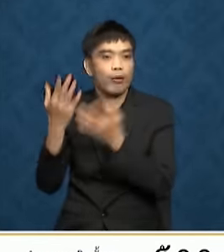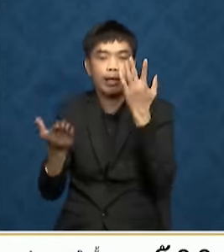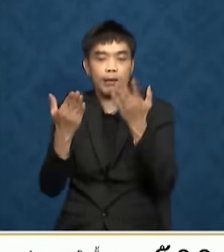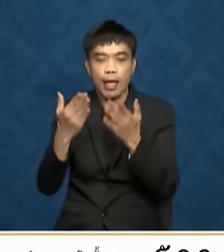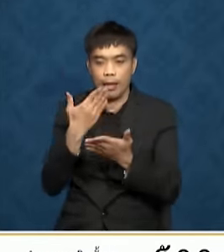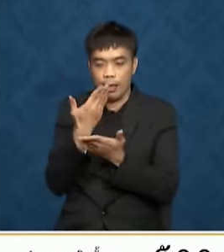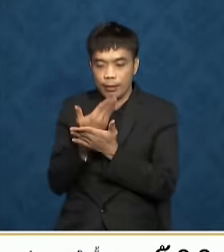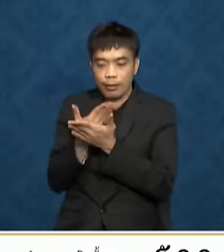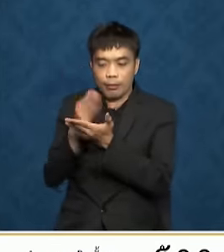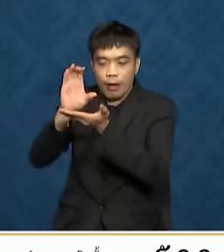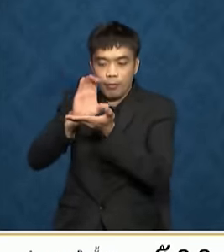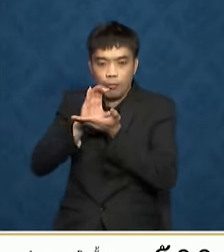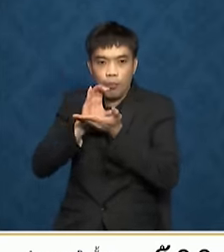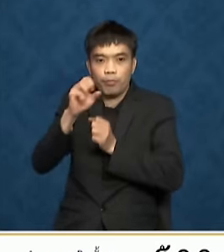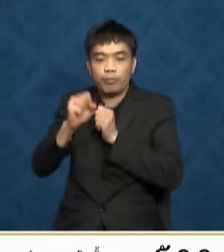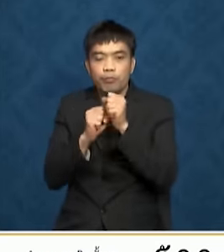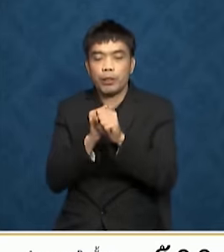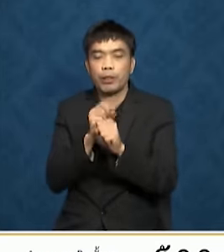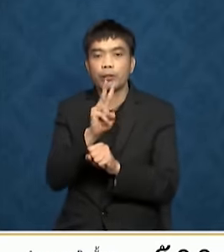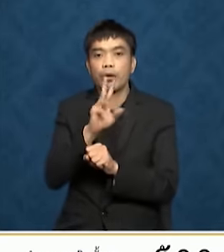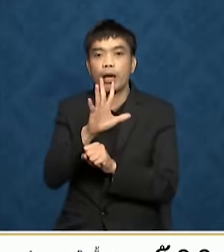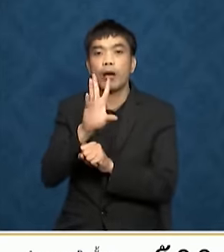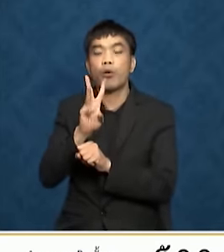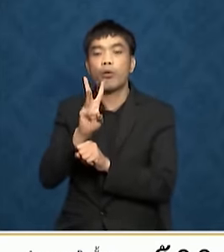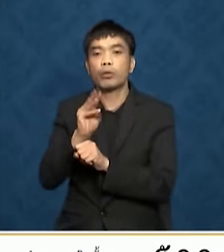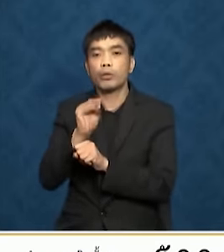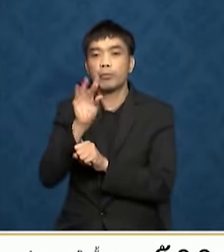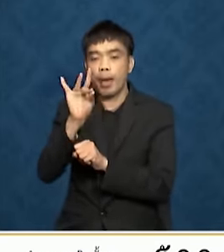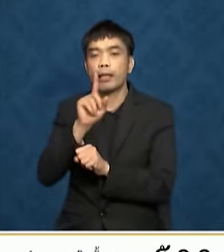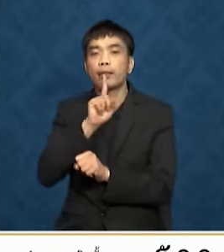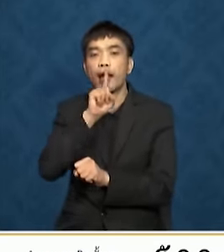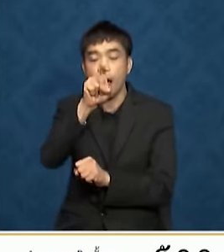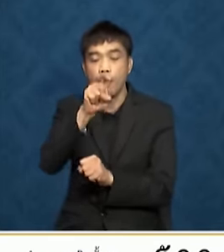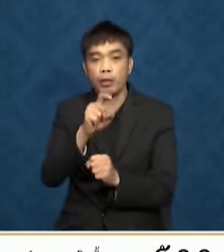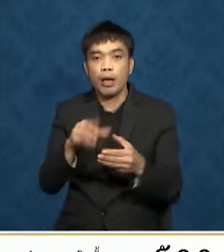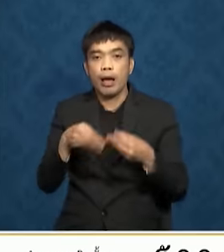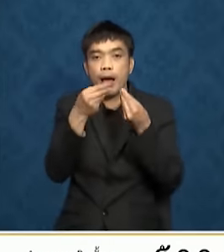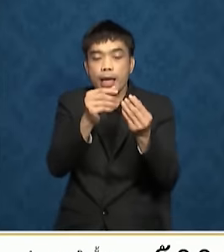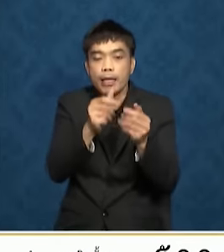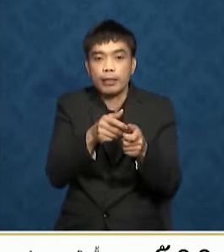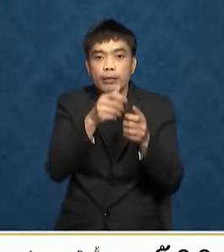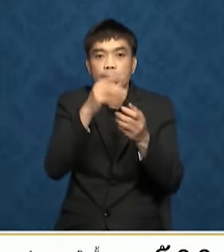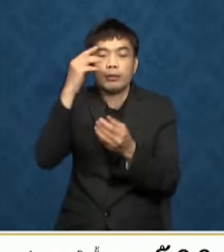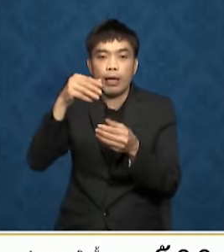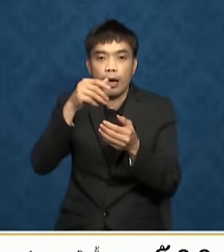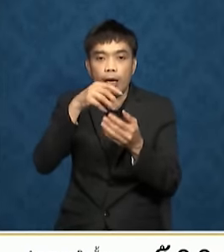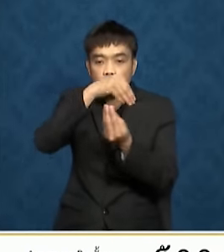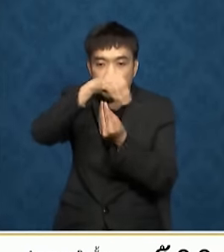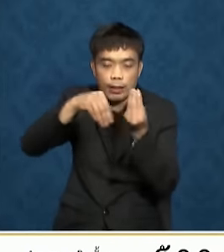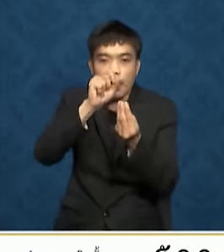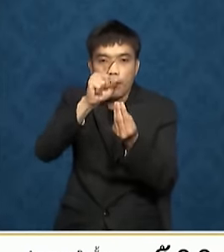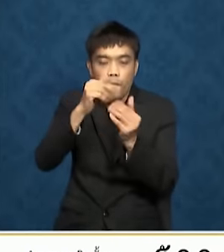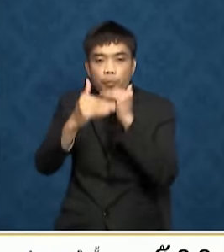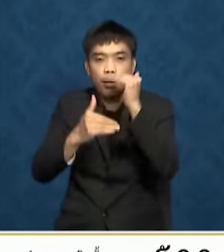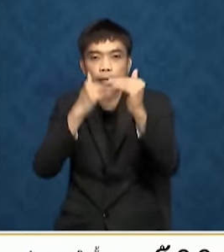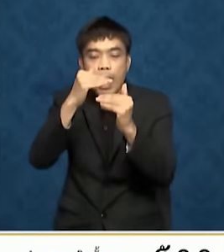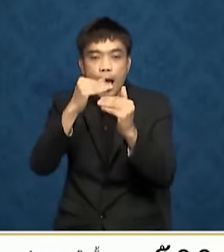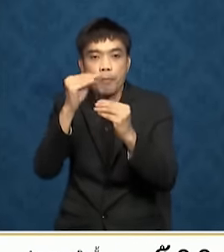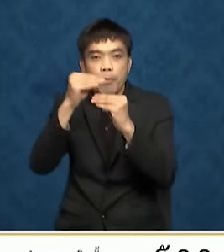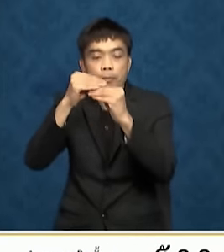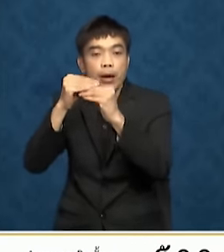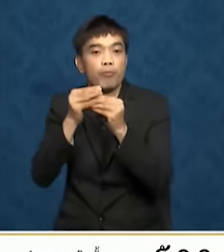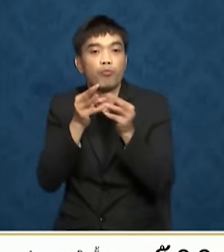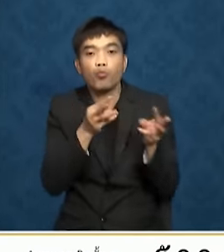เนี่ยมันตอบจอดการตอบโจทย์การสร้างเศรษฐกิจมากเพียงใดตรงนี้เริ่มต้นกันที่การเกษตรครับท่าน